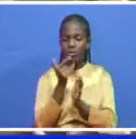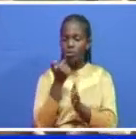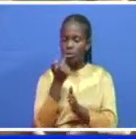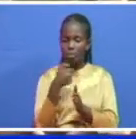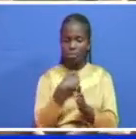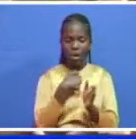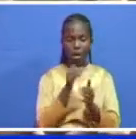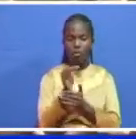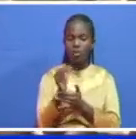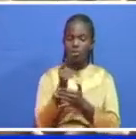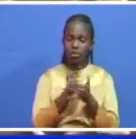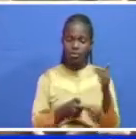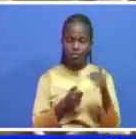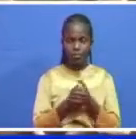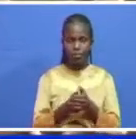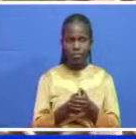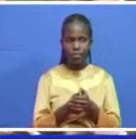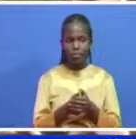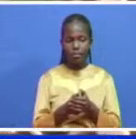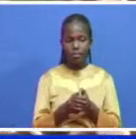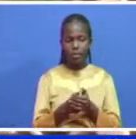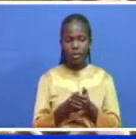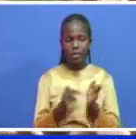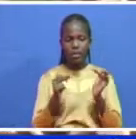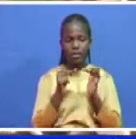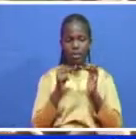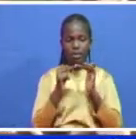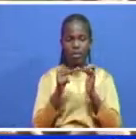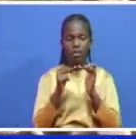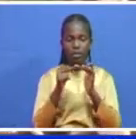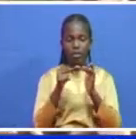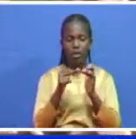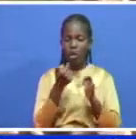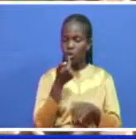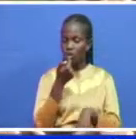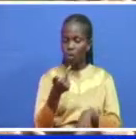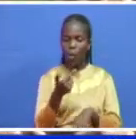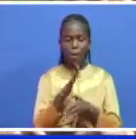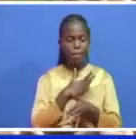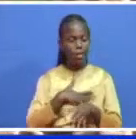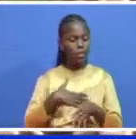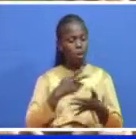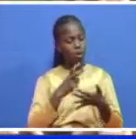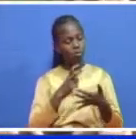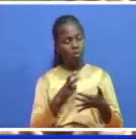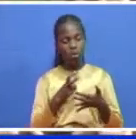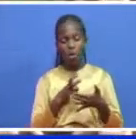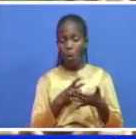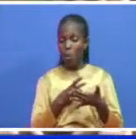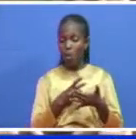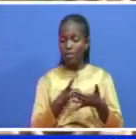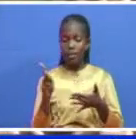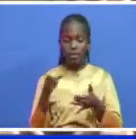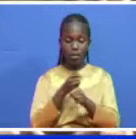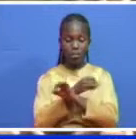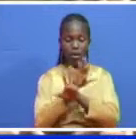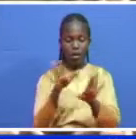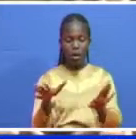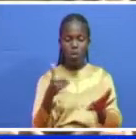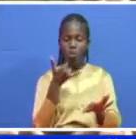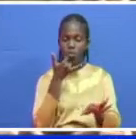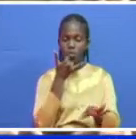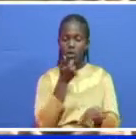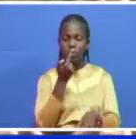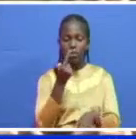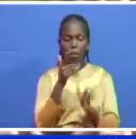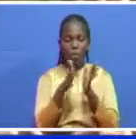mbaito. Oilatu, si uilatu unena kumita andao ndo kwa zia. Nganyanda tuweka, wea yosi sinuri sinusi usomwa Kenya nzima. Na baiki ndo kithu kutawe mwene kwa se